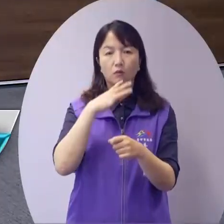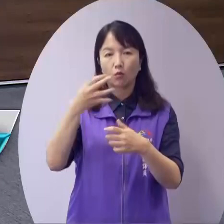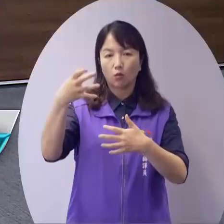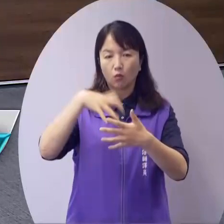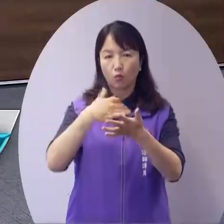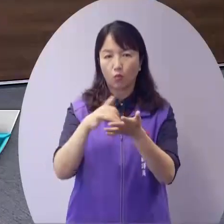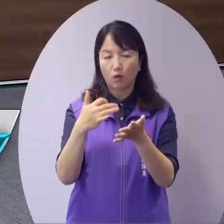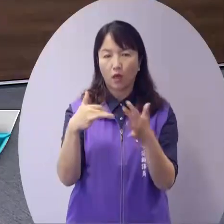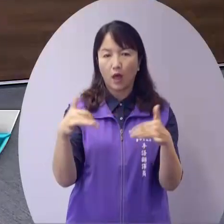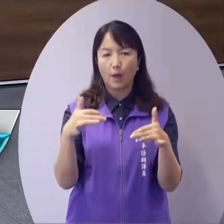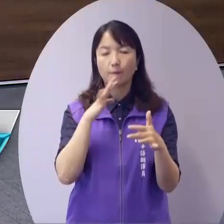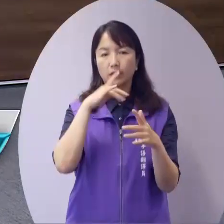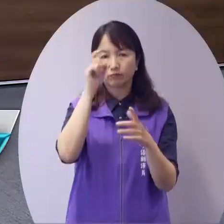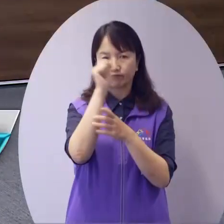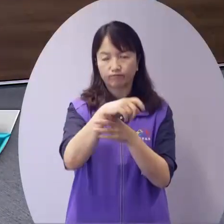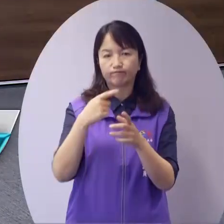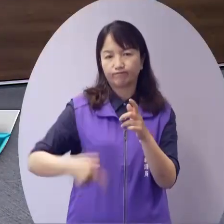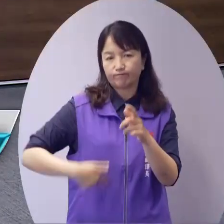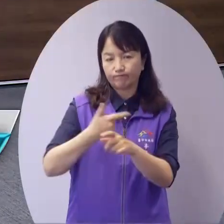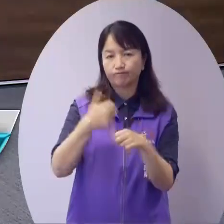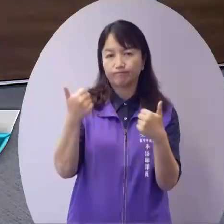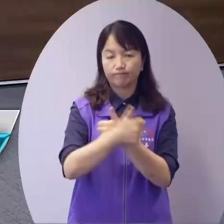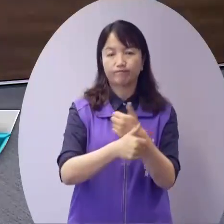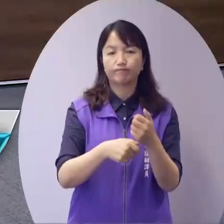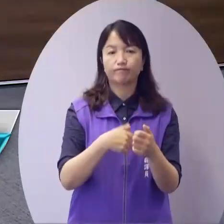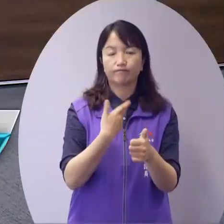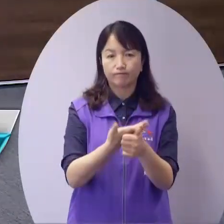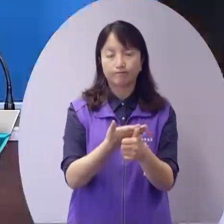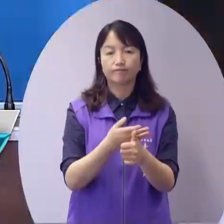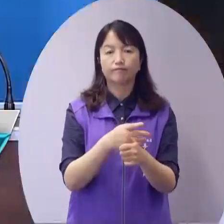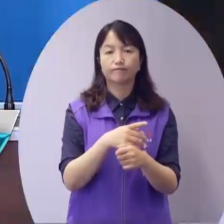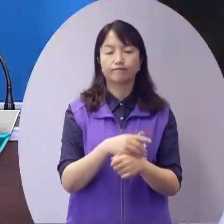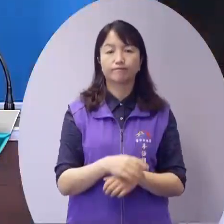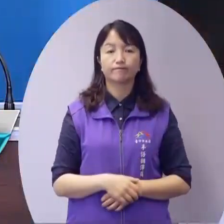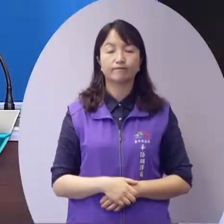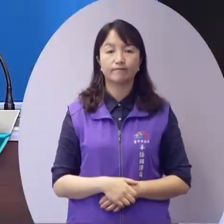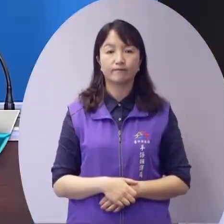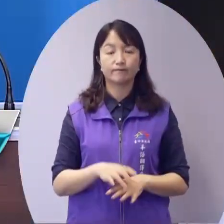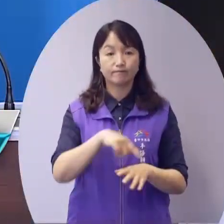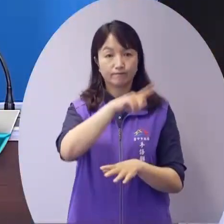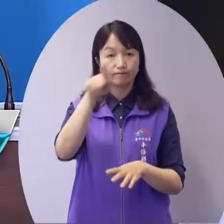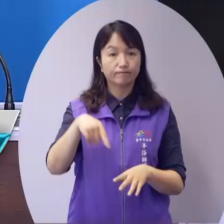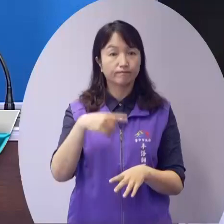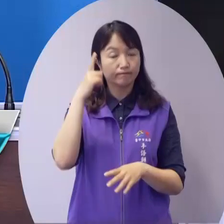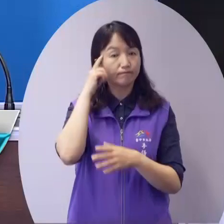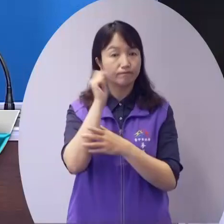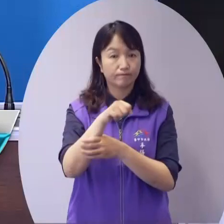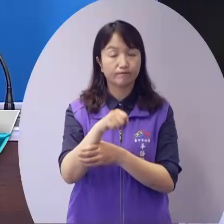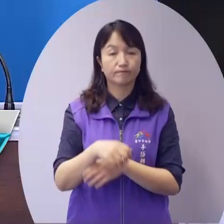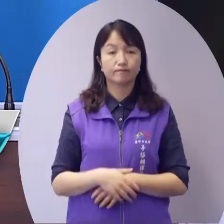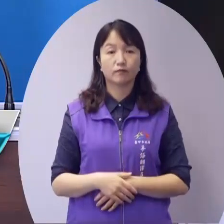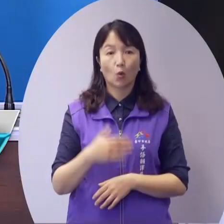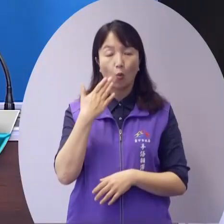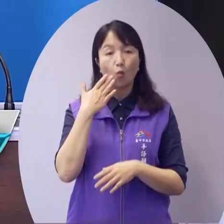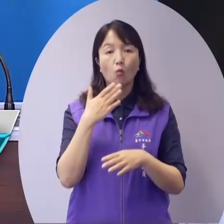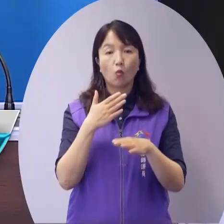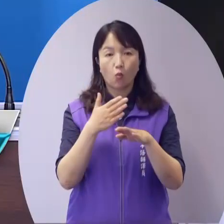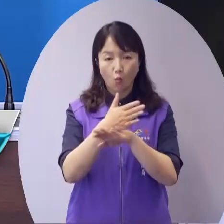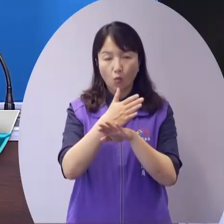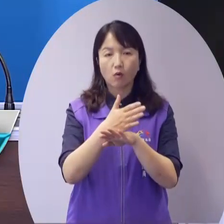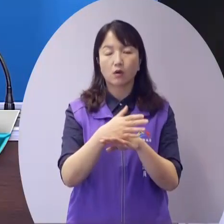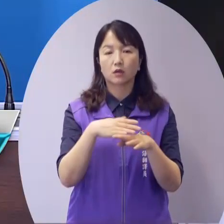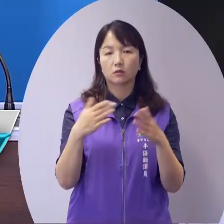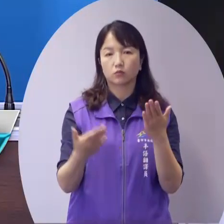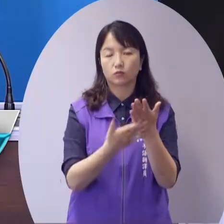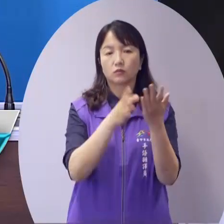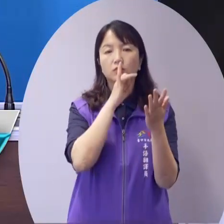纳入预算，敬请同意办理先行垫付。以上， 请问大家有没有意见？如果没有意见，本案通